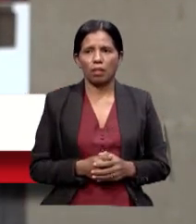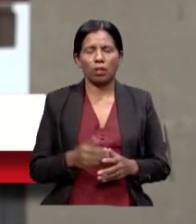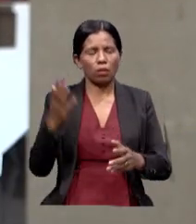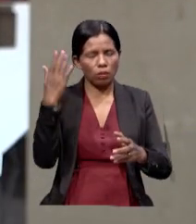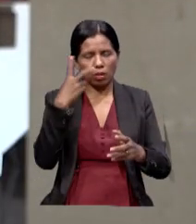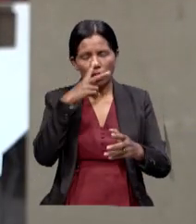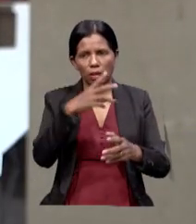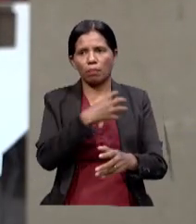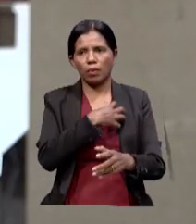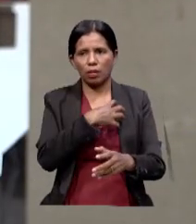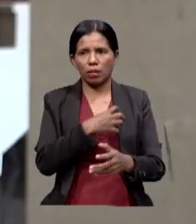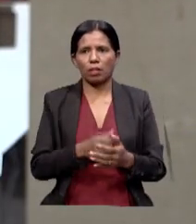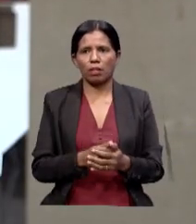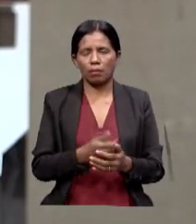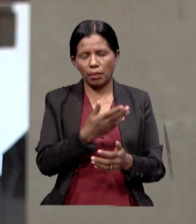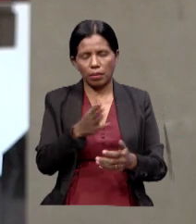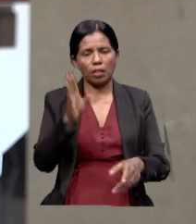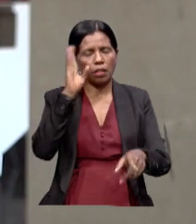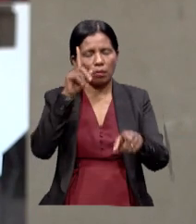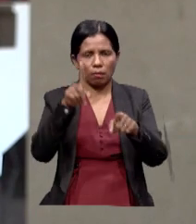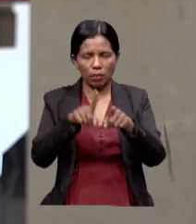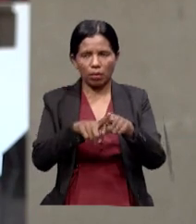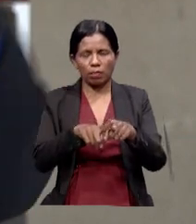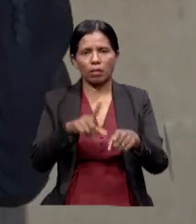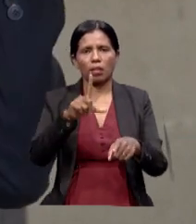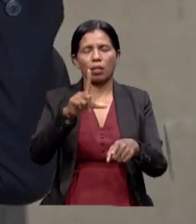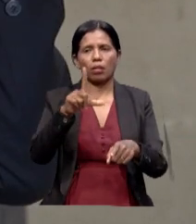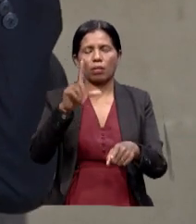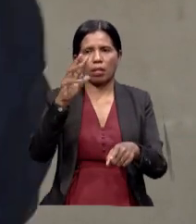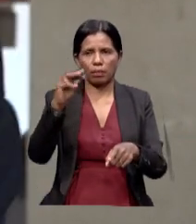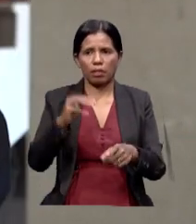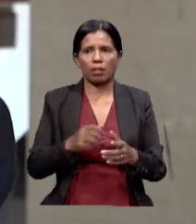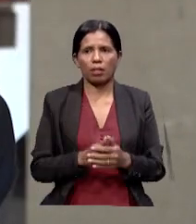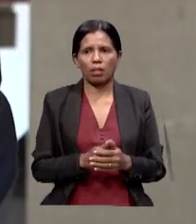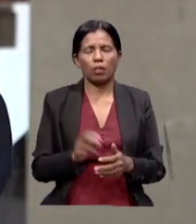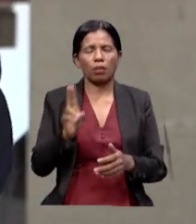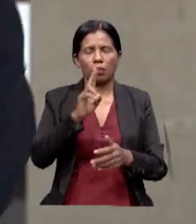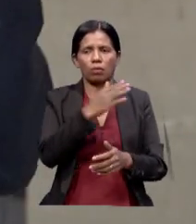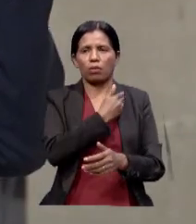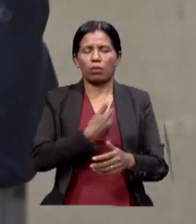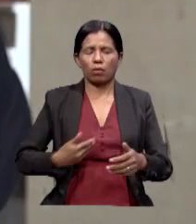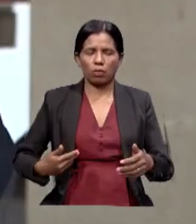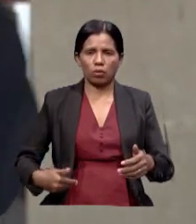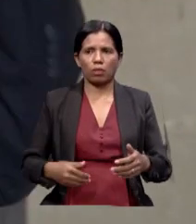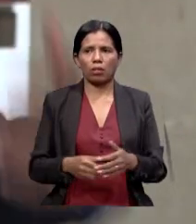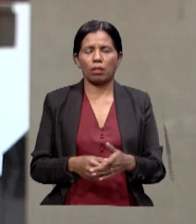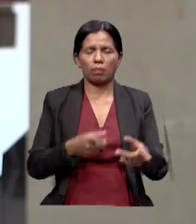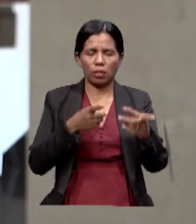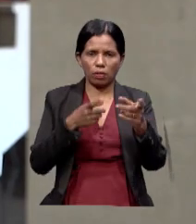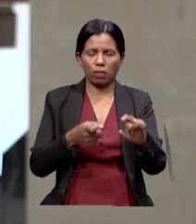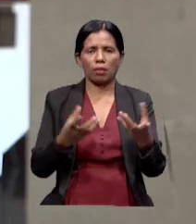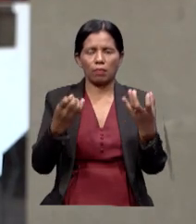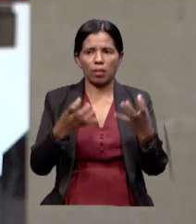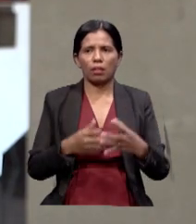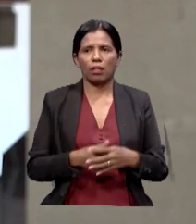ini polisi ni mari dia itu nih. Ini ama ini ama longin. Taraf karena ia ke sorsori pistola buat oi